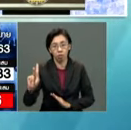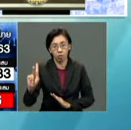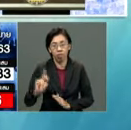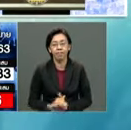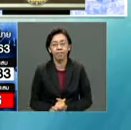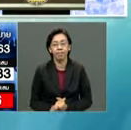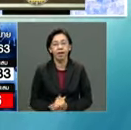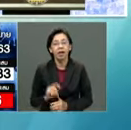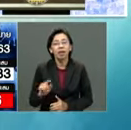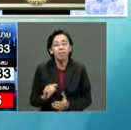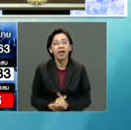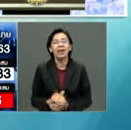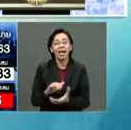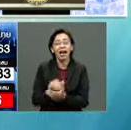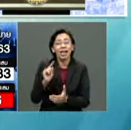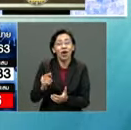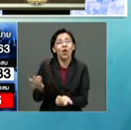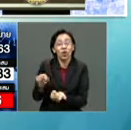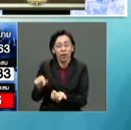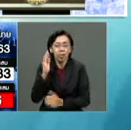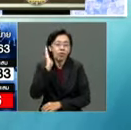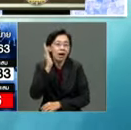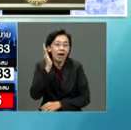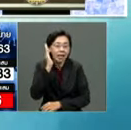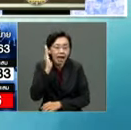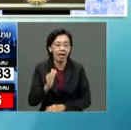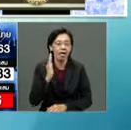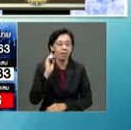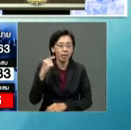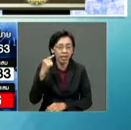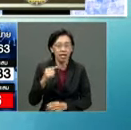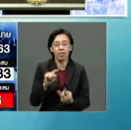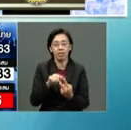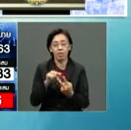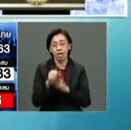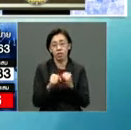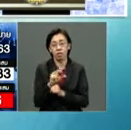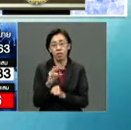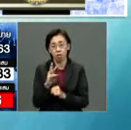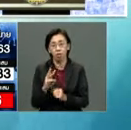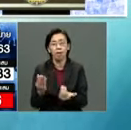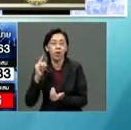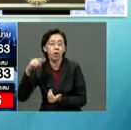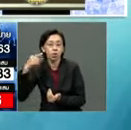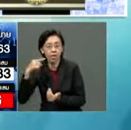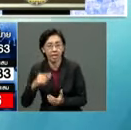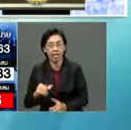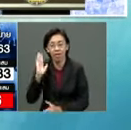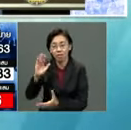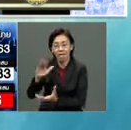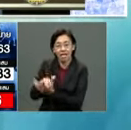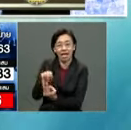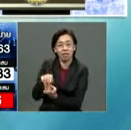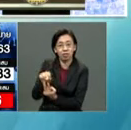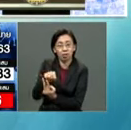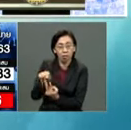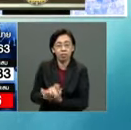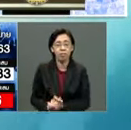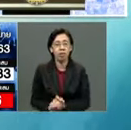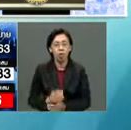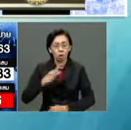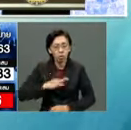ขยครับอายุ42ปีเป็นเพศชายแล้วก็เพศหญิงอายุ36ปีเป็นลูกสาวนะครับทั้ง2คนนี้ไม่มีอาการ